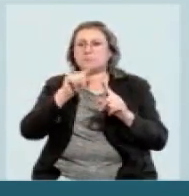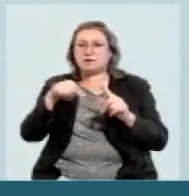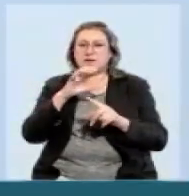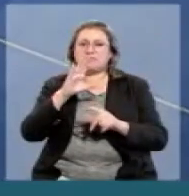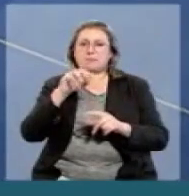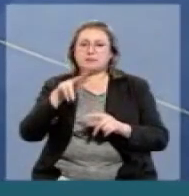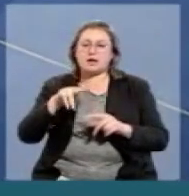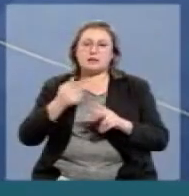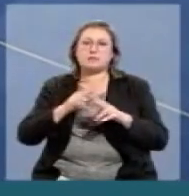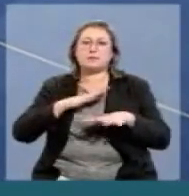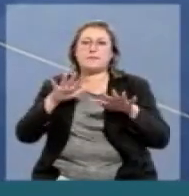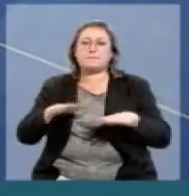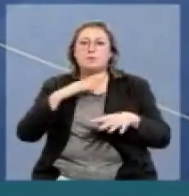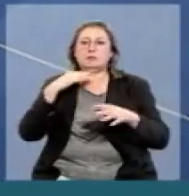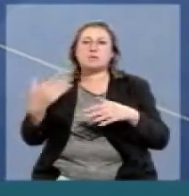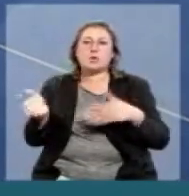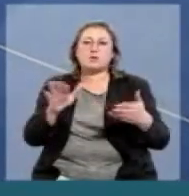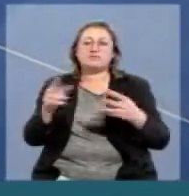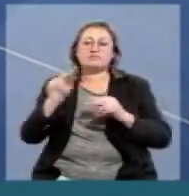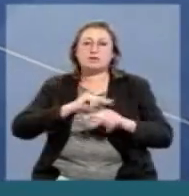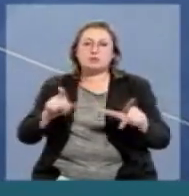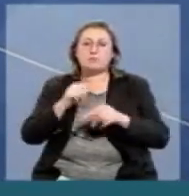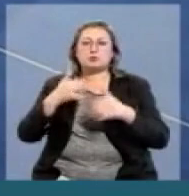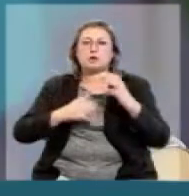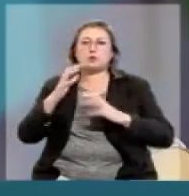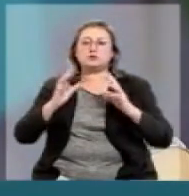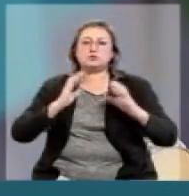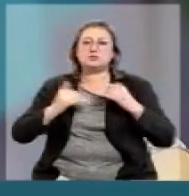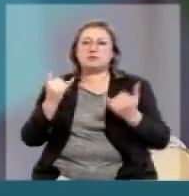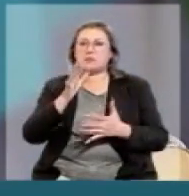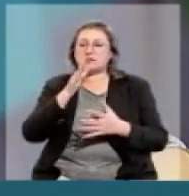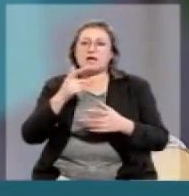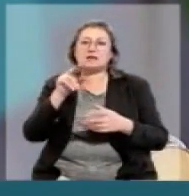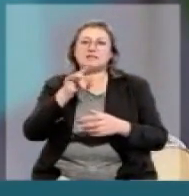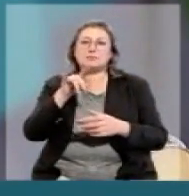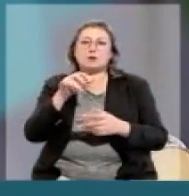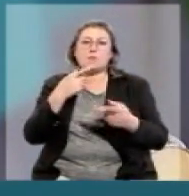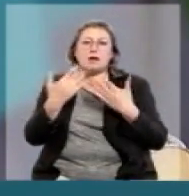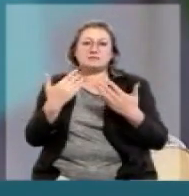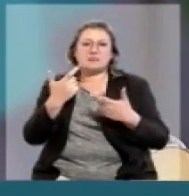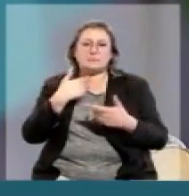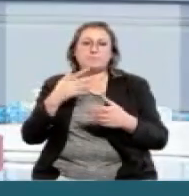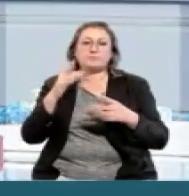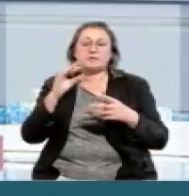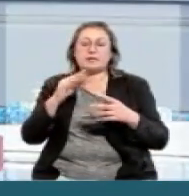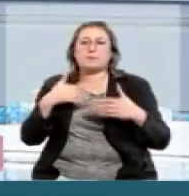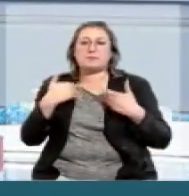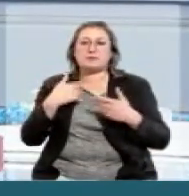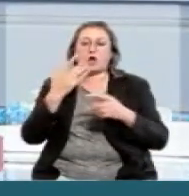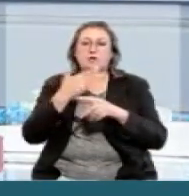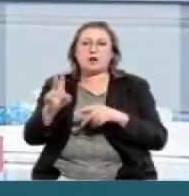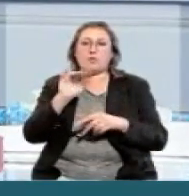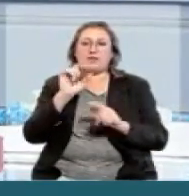СВМДА стала платформой многостороннего сотрудничества и Международным институтом современной дипломатии. Глава государства отдельно поприветствовал